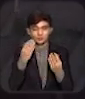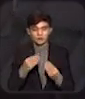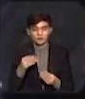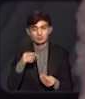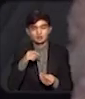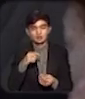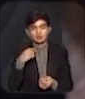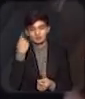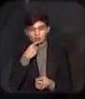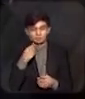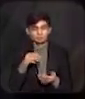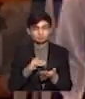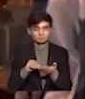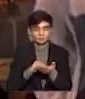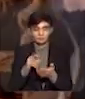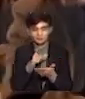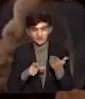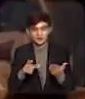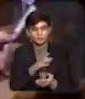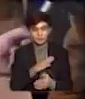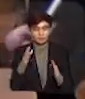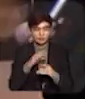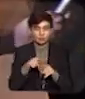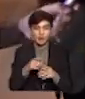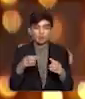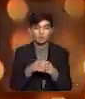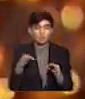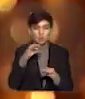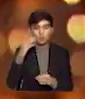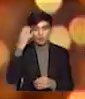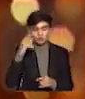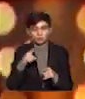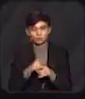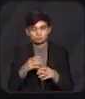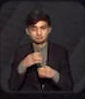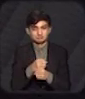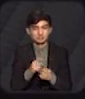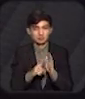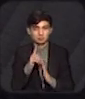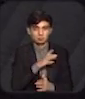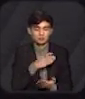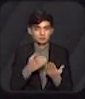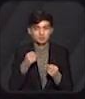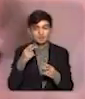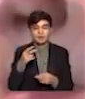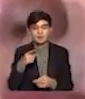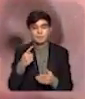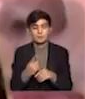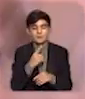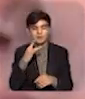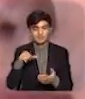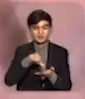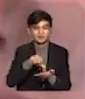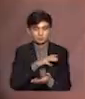жеке ән жаза бастапты. Тіпті олардың бұрынғыдай топқа деген қызығушылығы да азайған сияқты. Өйткені алғаш сахнаға